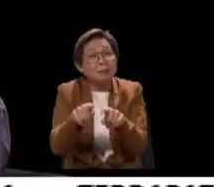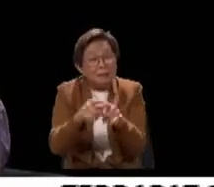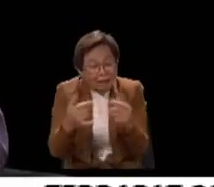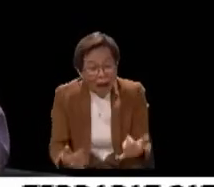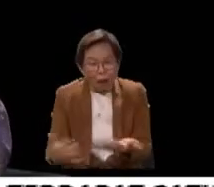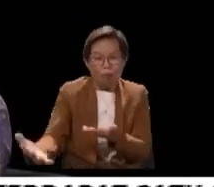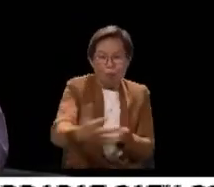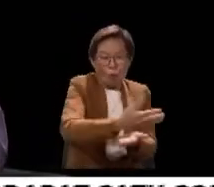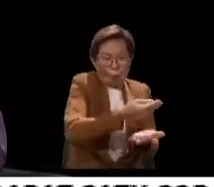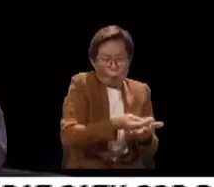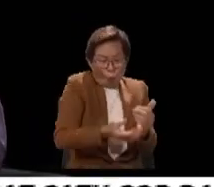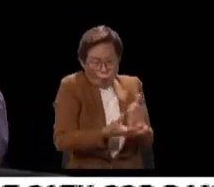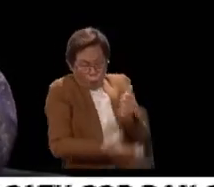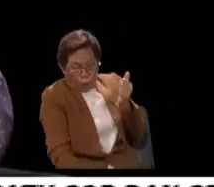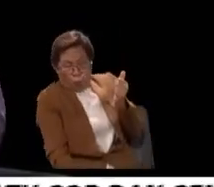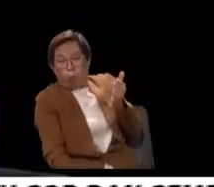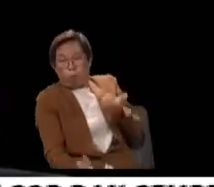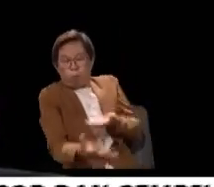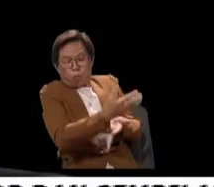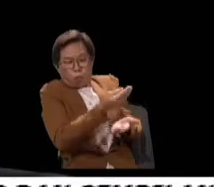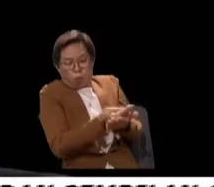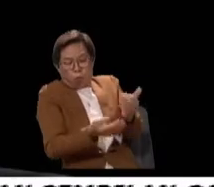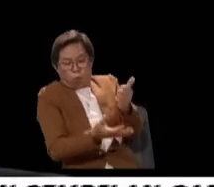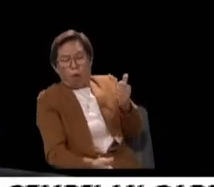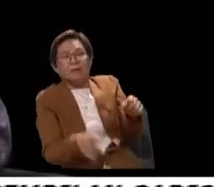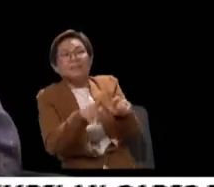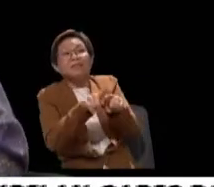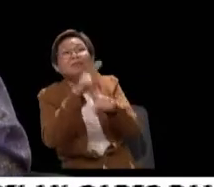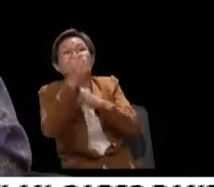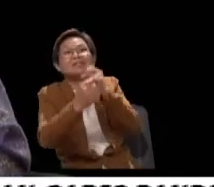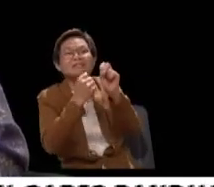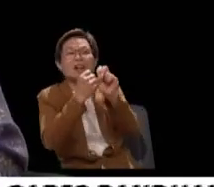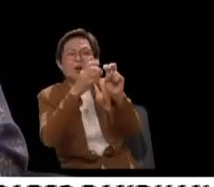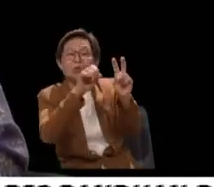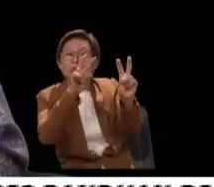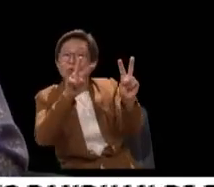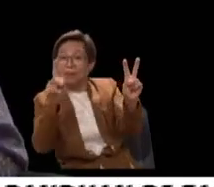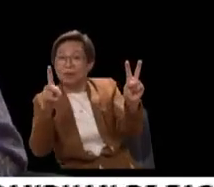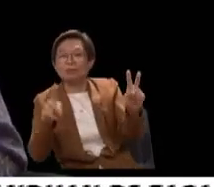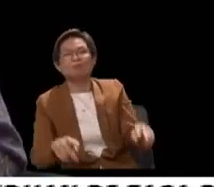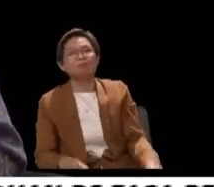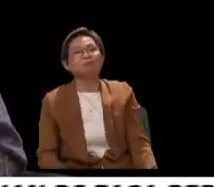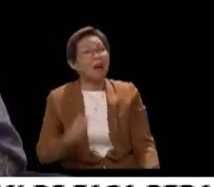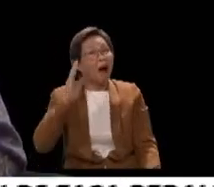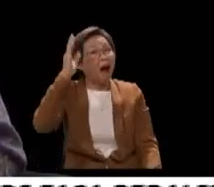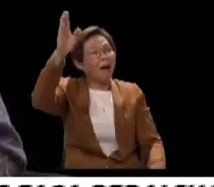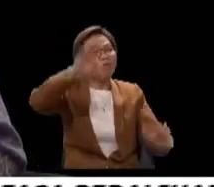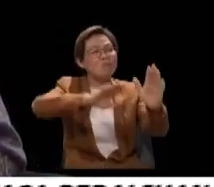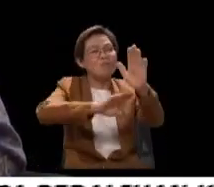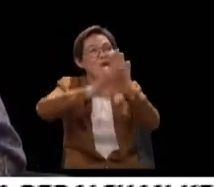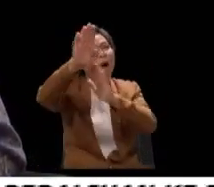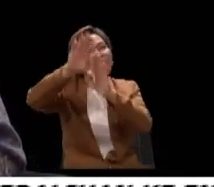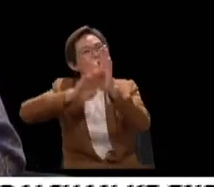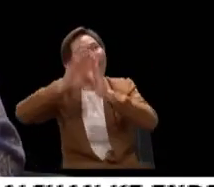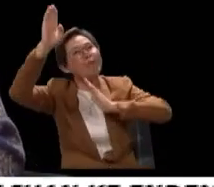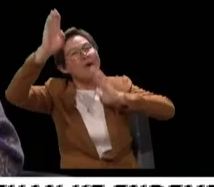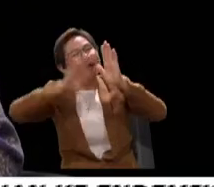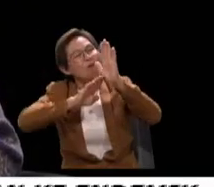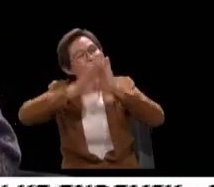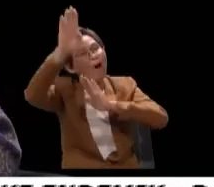pendapatan yang lumayan seperti yang apa yang kita dapat pada tahun 2021 jadi ini akan dapat membangunkan negara dan